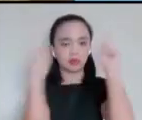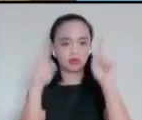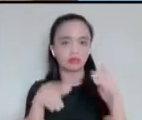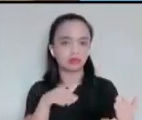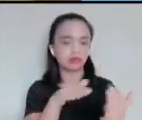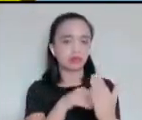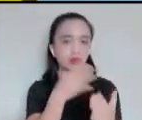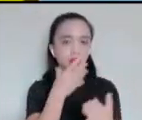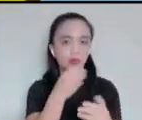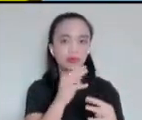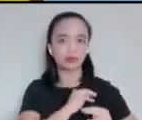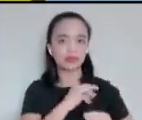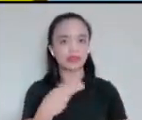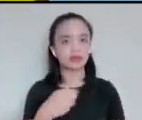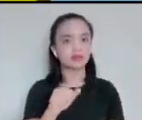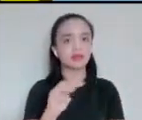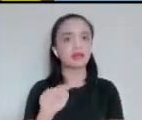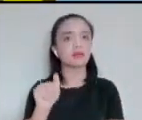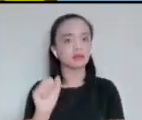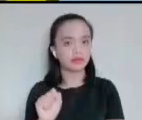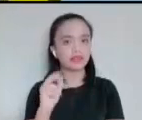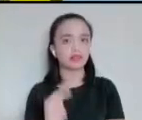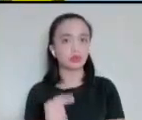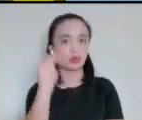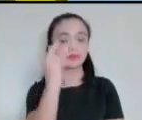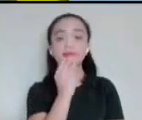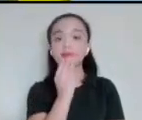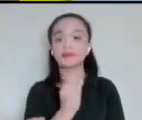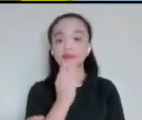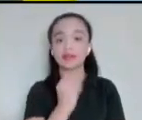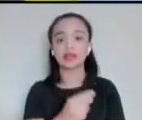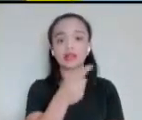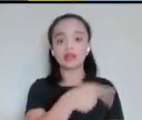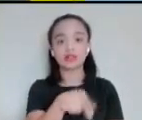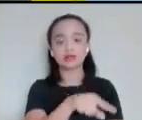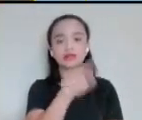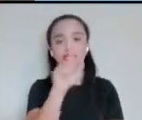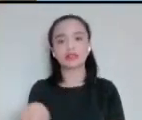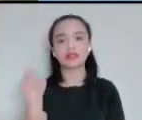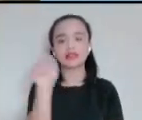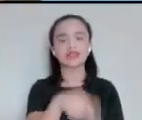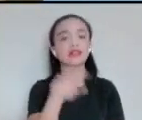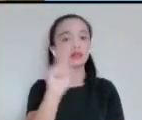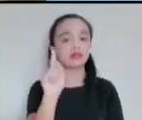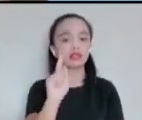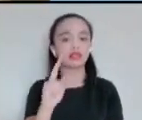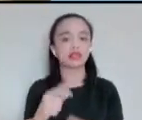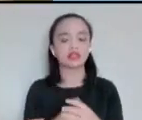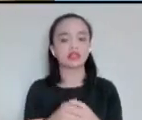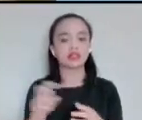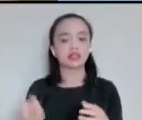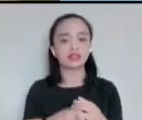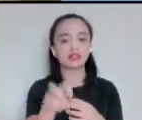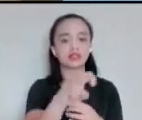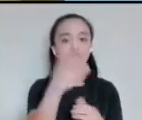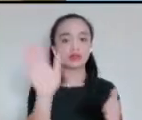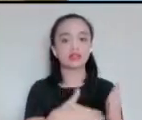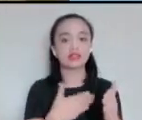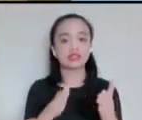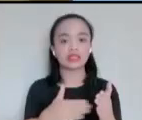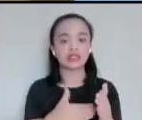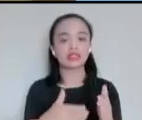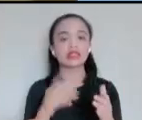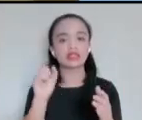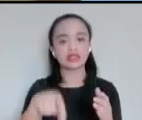sa northern Israel. Dahil dito, napag-desisyon ng ikansela ang kanilang love trip na Laugh Trip concert na magaganap sana nito